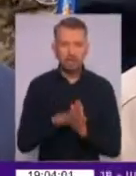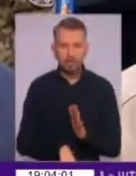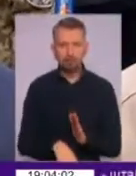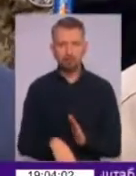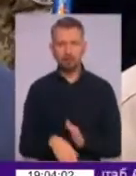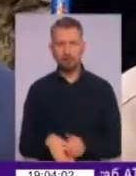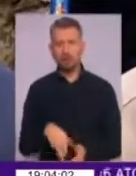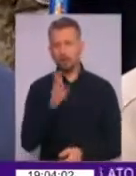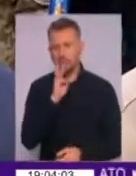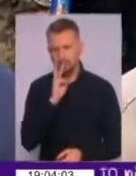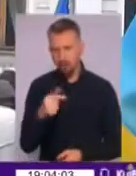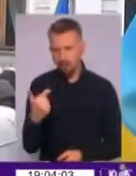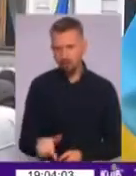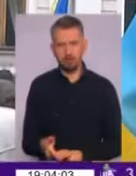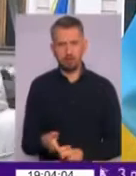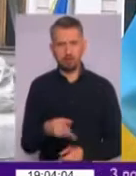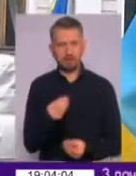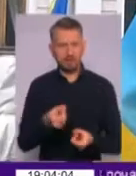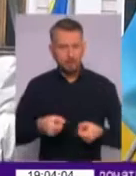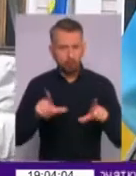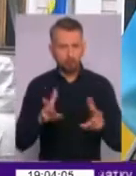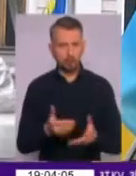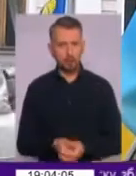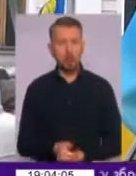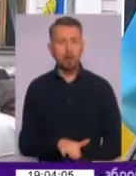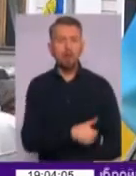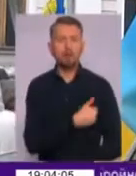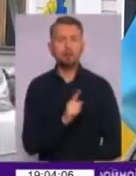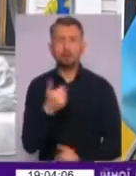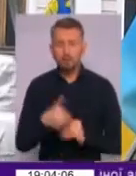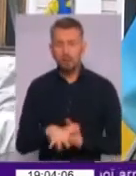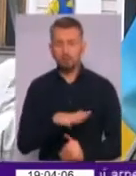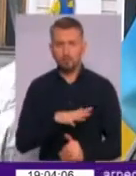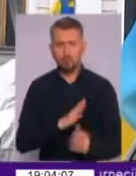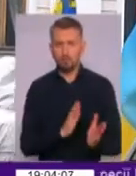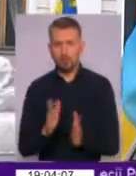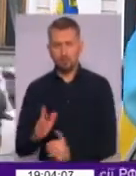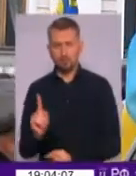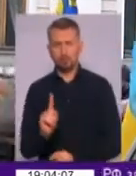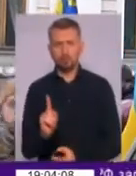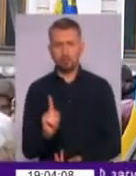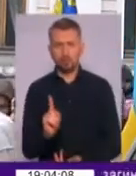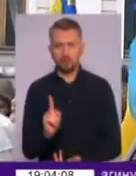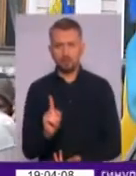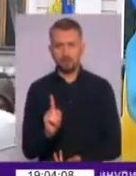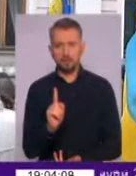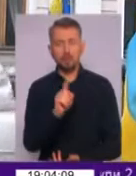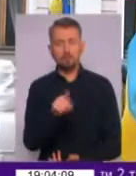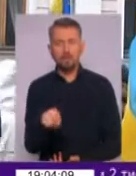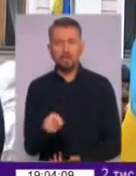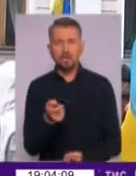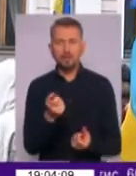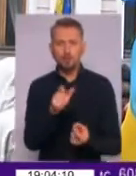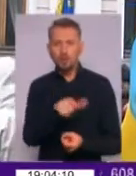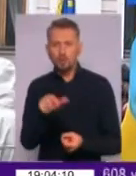Мізерні зарплати, ціни ростуть. Хочеться, щоб вже якось був порядок, щоб вже вони, трохи